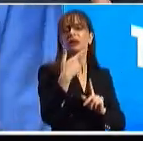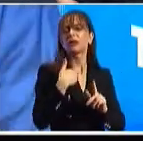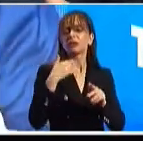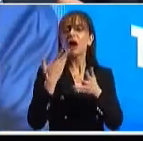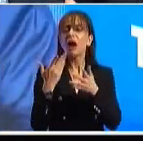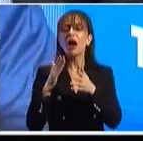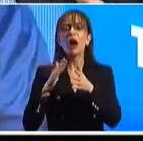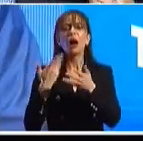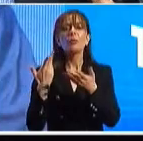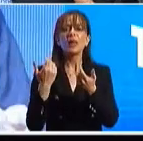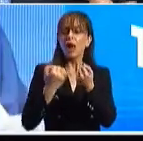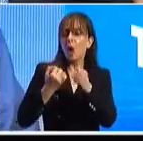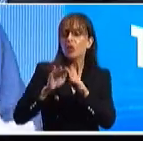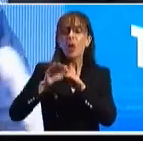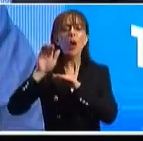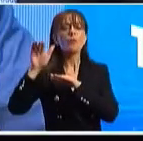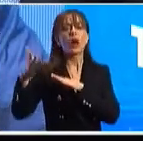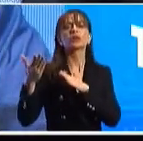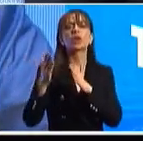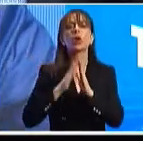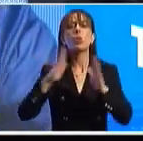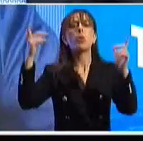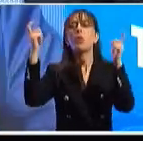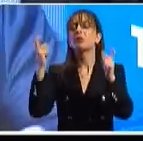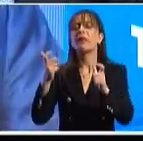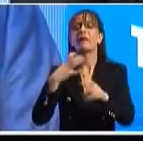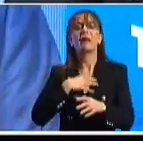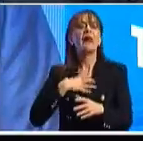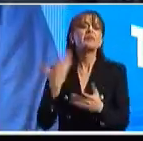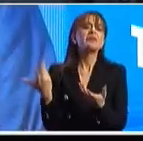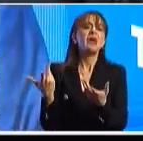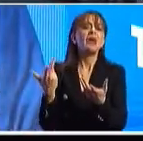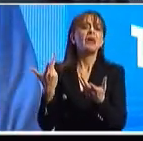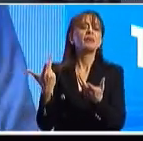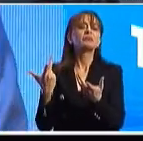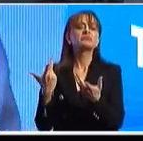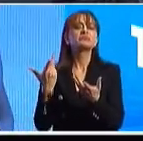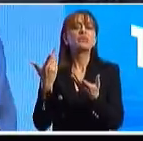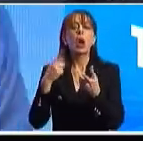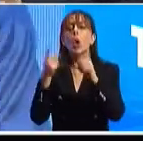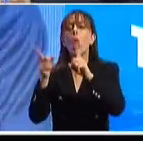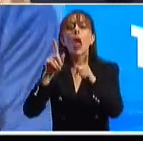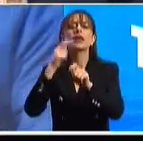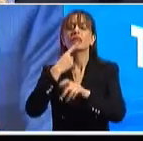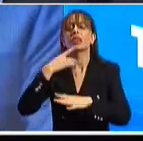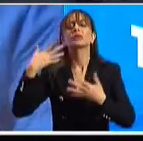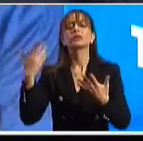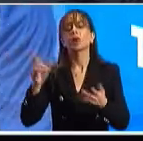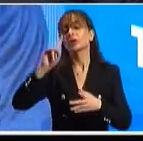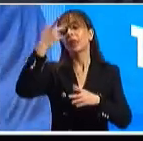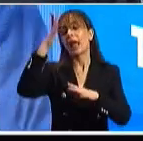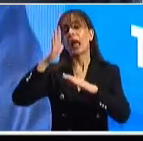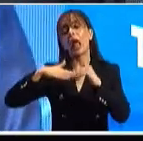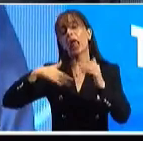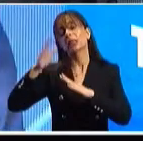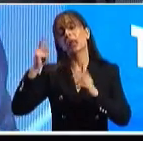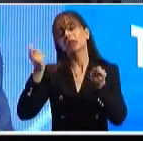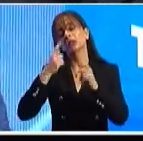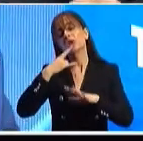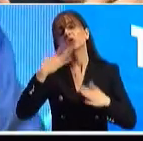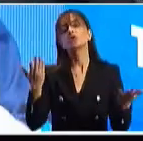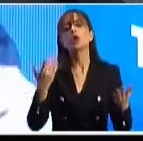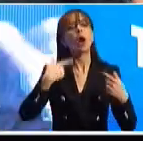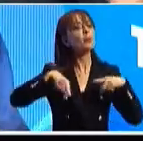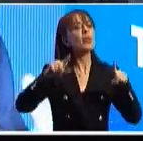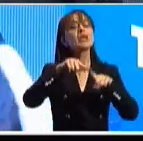da diyor büyükşehir kendi işletsin. O otoparklar da taksi sistemiyle birlikte tek elde çalışsın. Biz